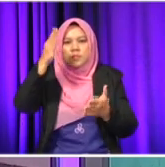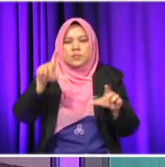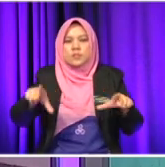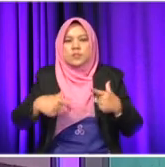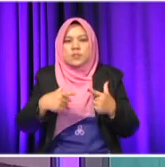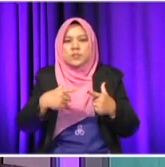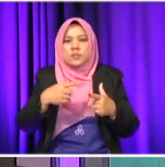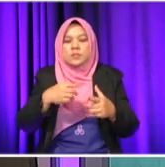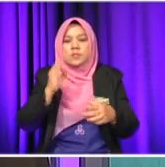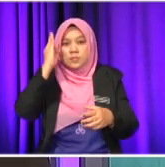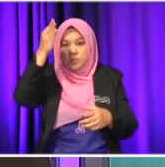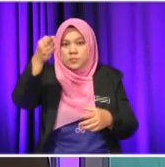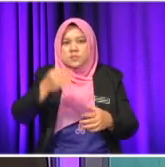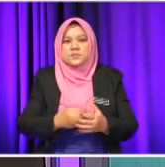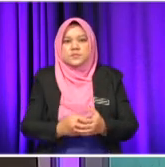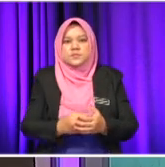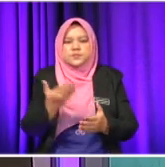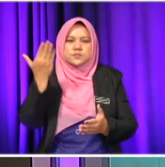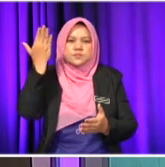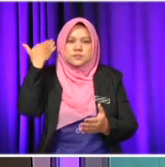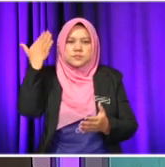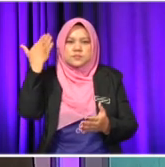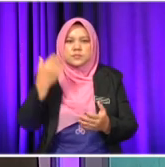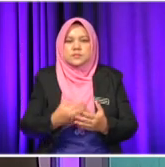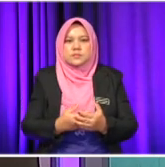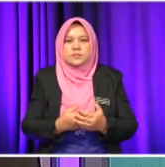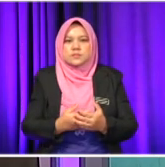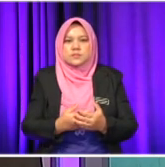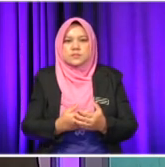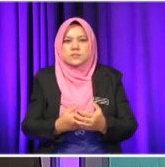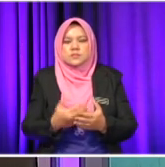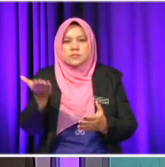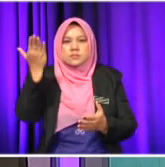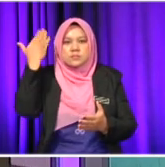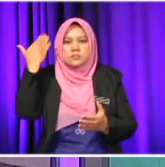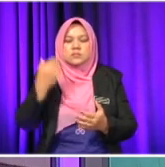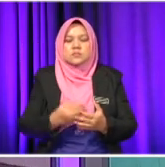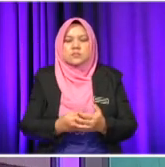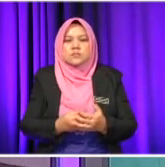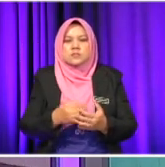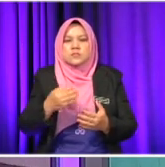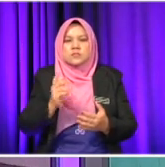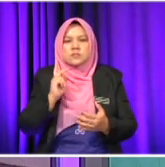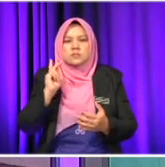dulu oke kalau kita impas belakang ataupun cobek Smule